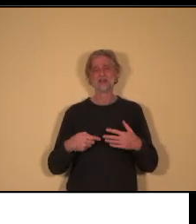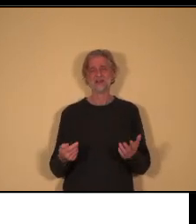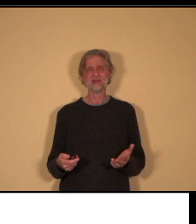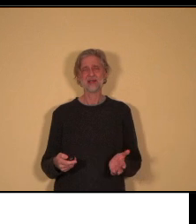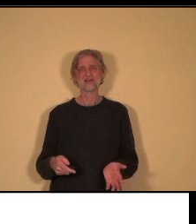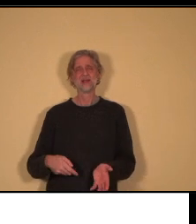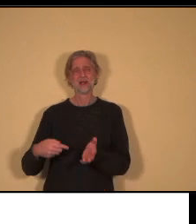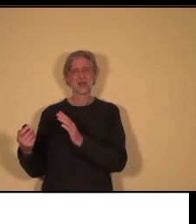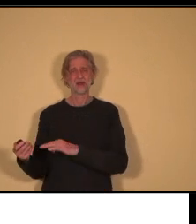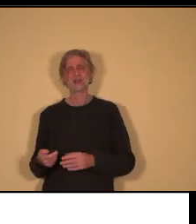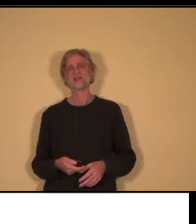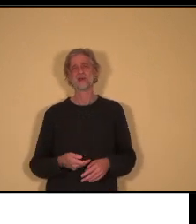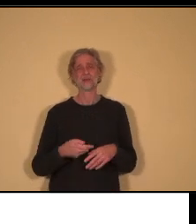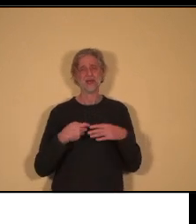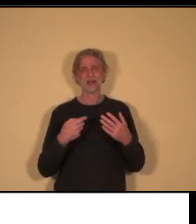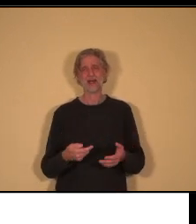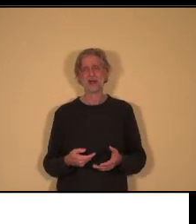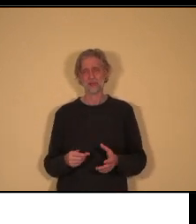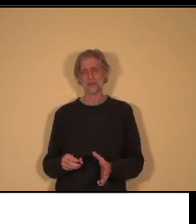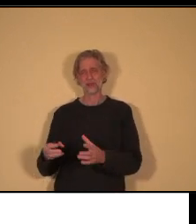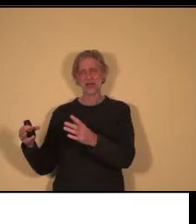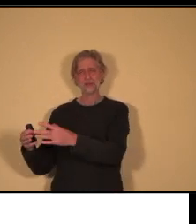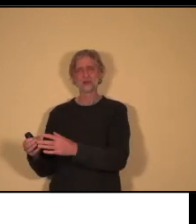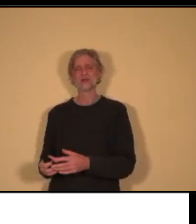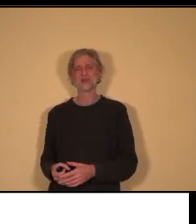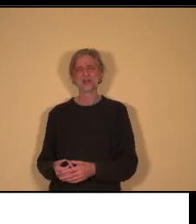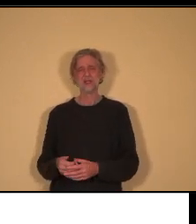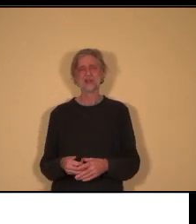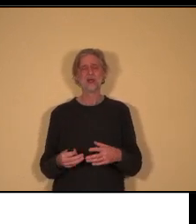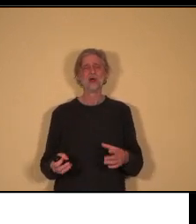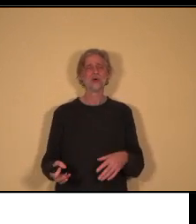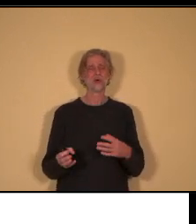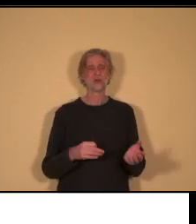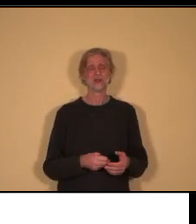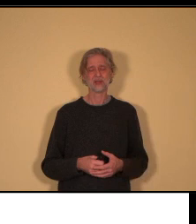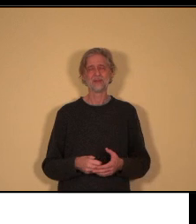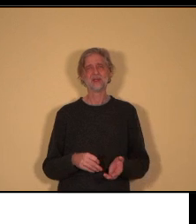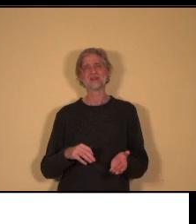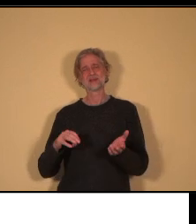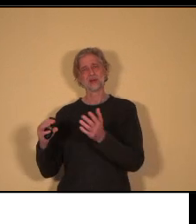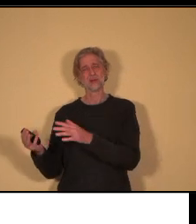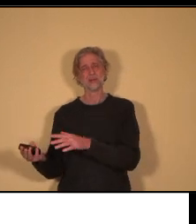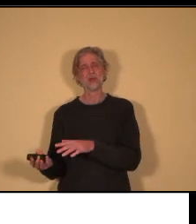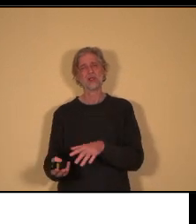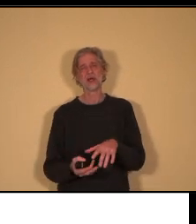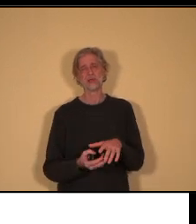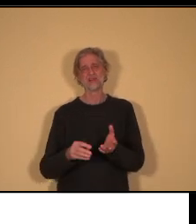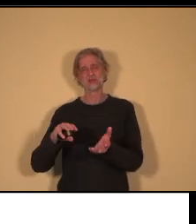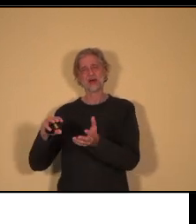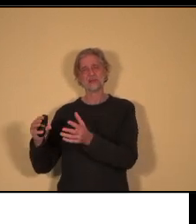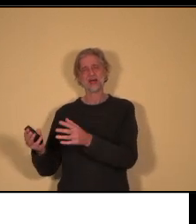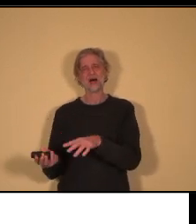wieder zersetzt. Dabei wird das CO2 in reiner Form frei, wird konzentriert und das ja,